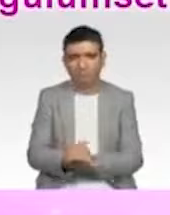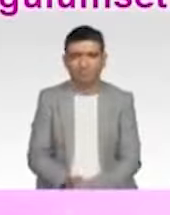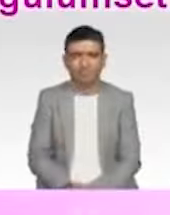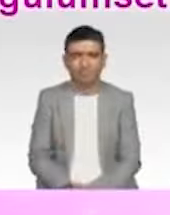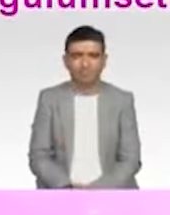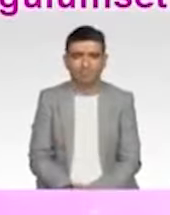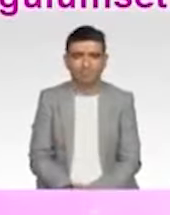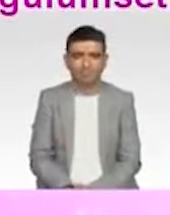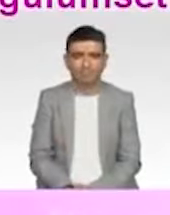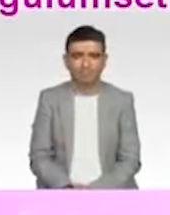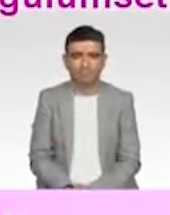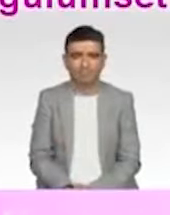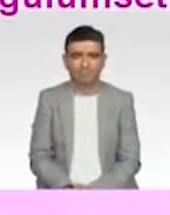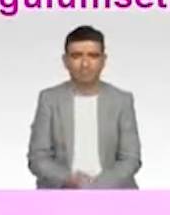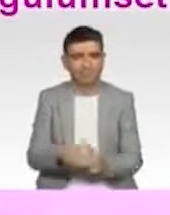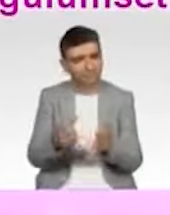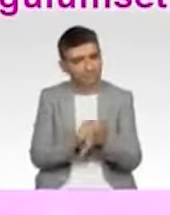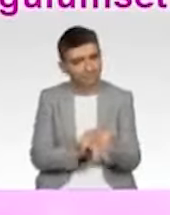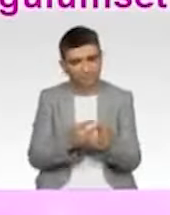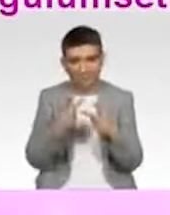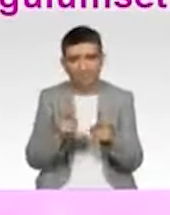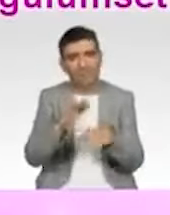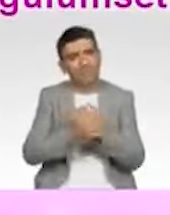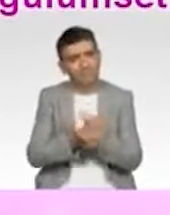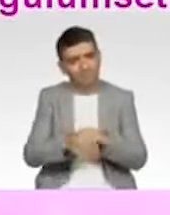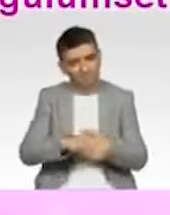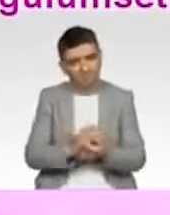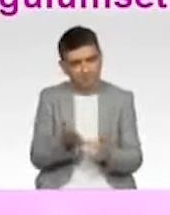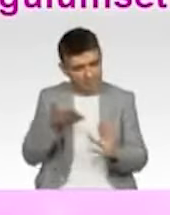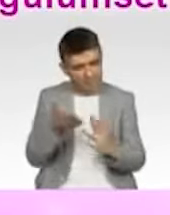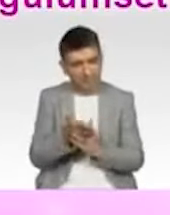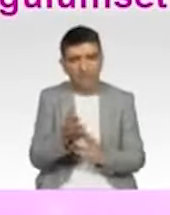Nerede? Eldivenler aşağıda. İstiyorsan eldiven takabilirsin. İstiyorsan elini yıkayıp direkt